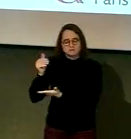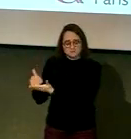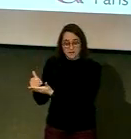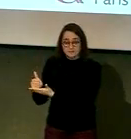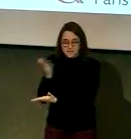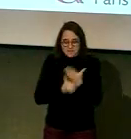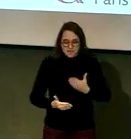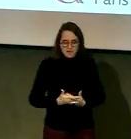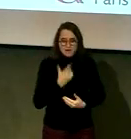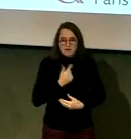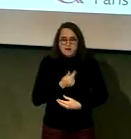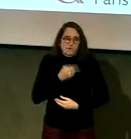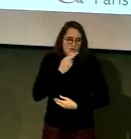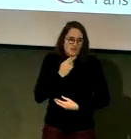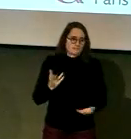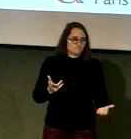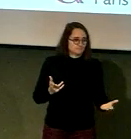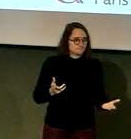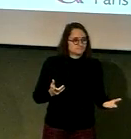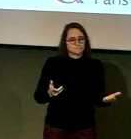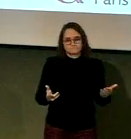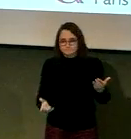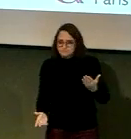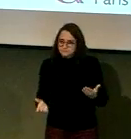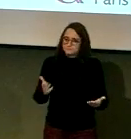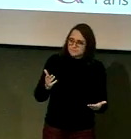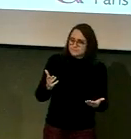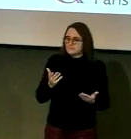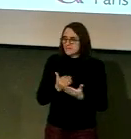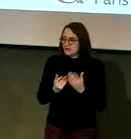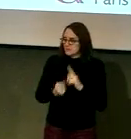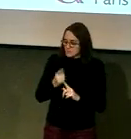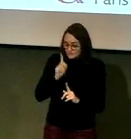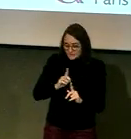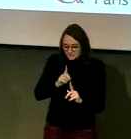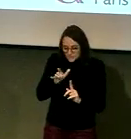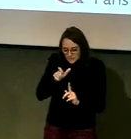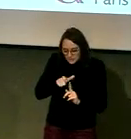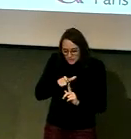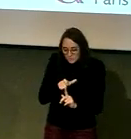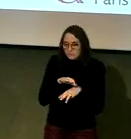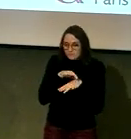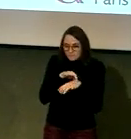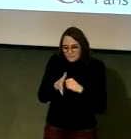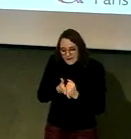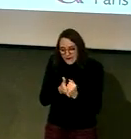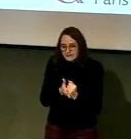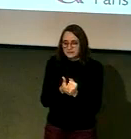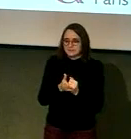rattrape avec l'alcool ou le tabac. Donc, il faut quand même aider la femme à accompagner, d'où le sens de la réduction des risques